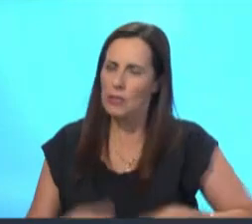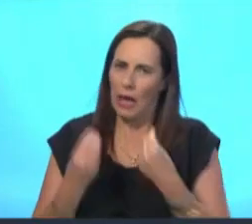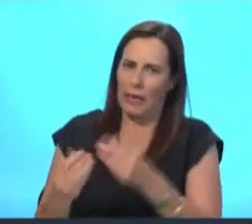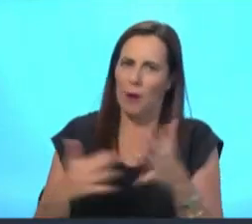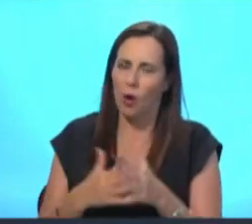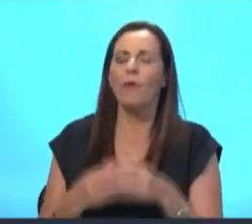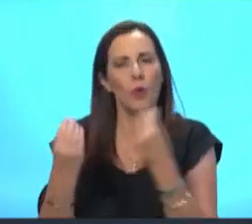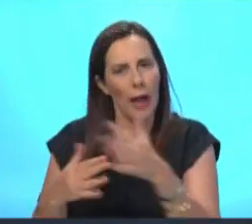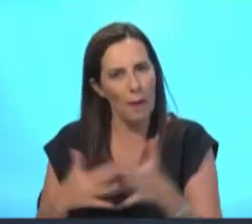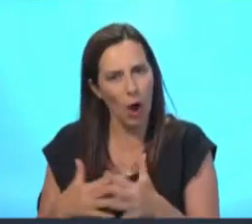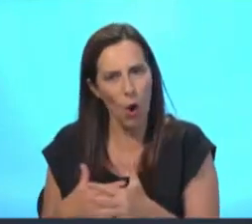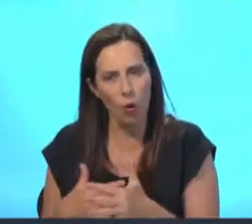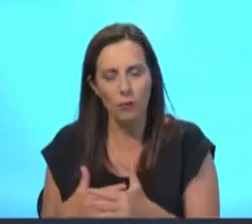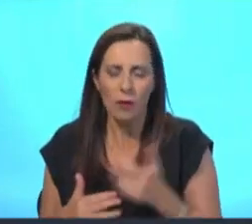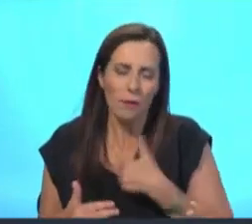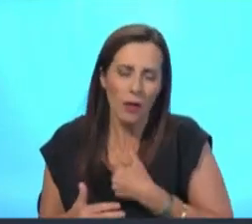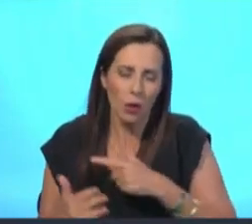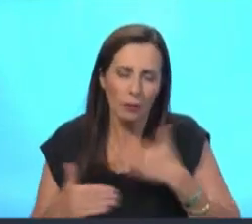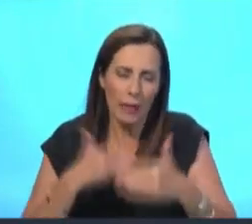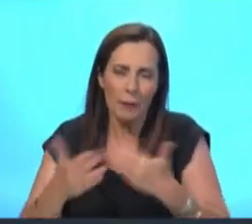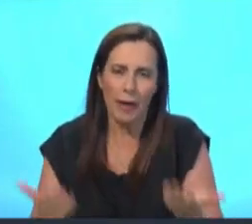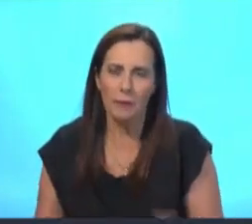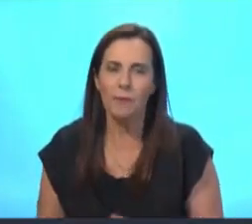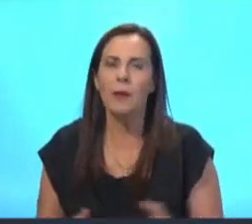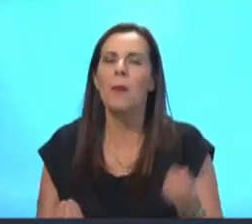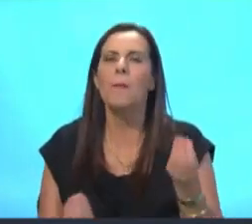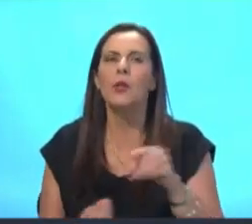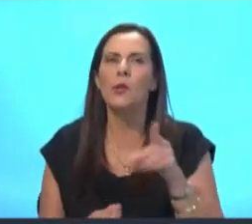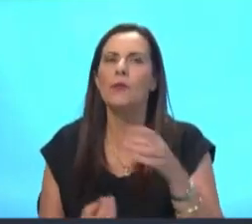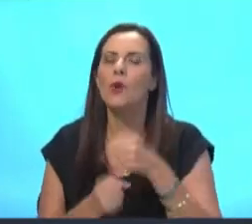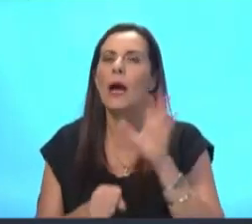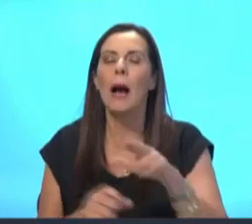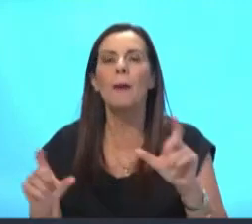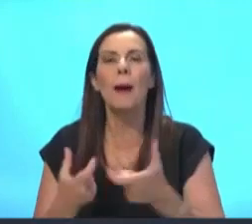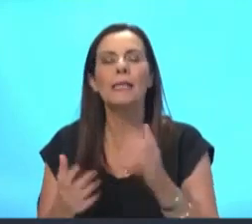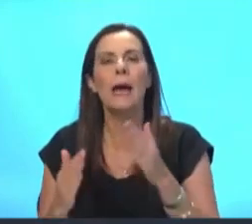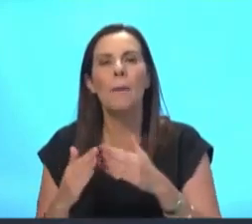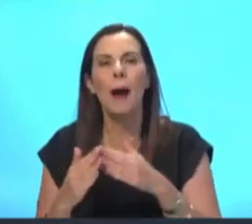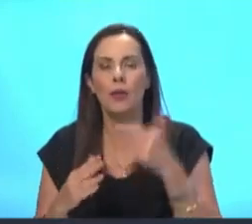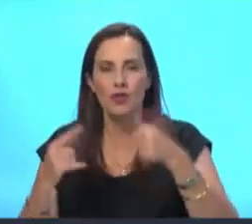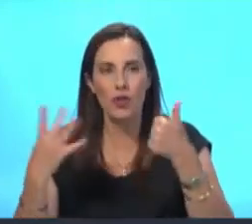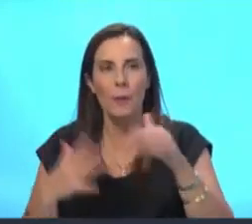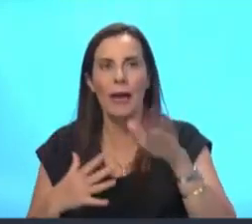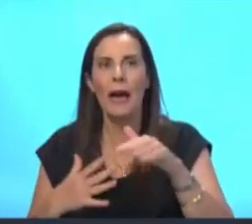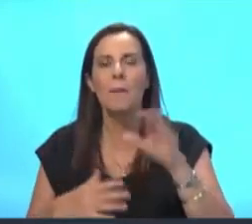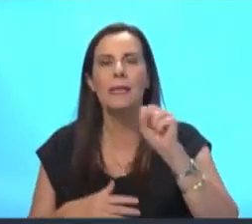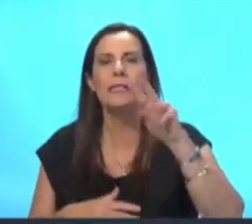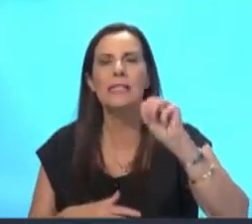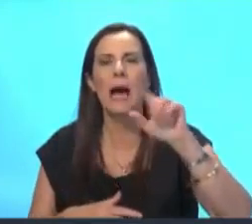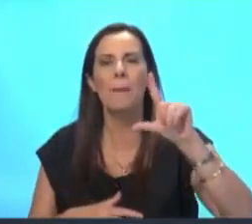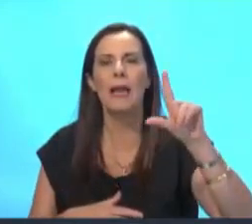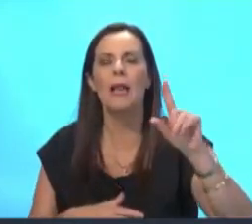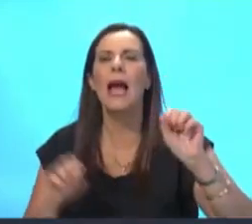והוא אפשר לה לחקור, ואנחנו מתקדמים קדימה. חוץ מגנדלמן, שוחרר היום למעצר בית בין 6 ימים גם סמי לוי,